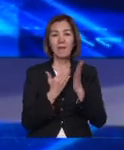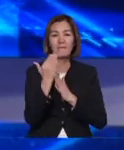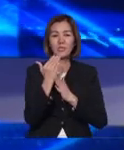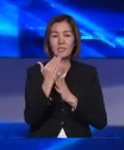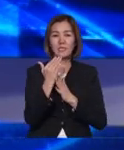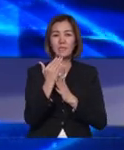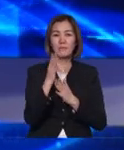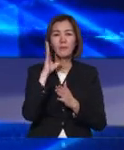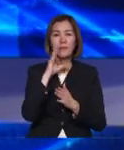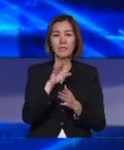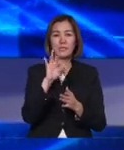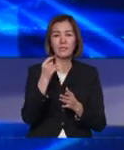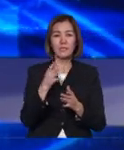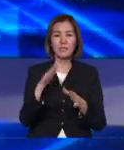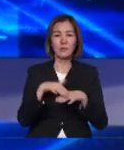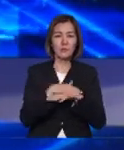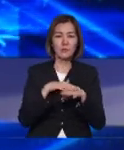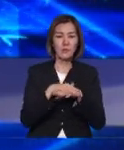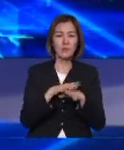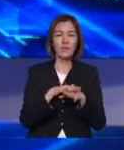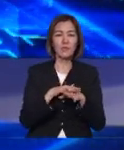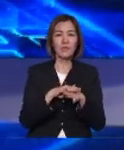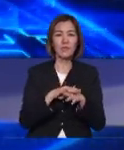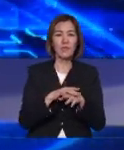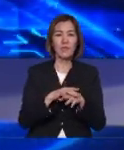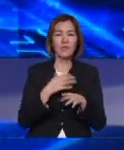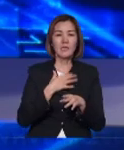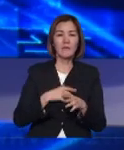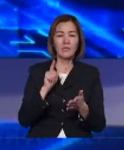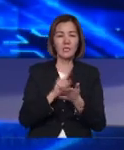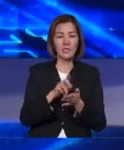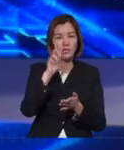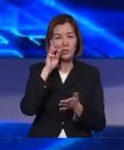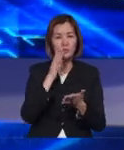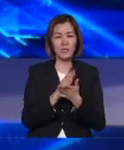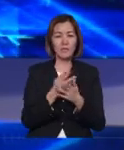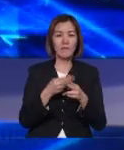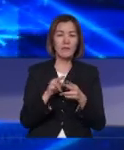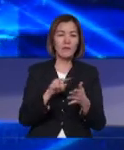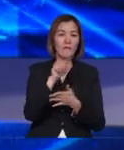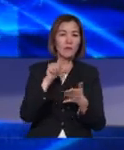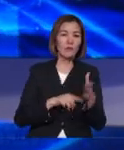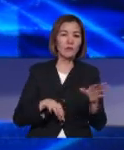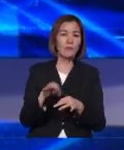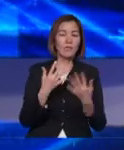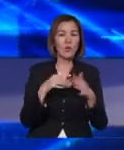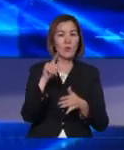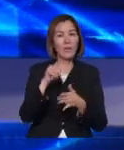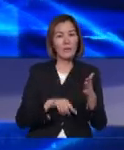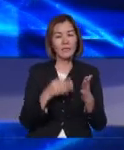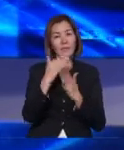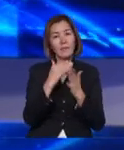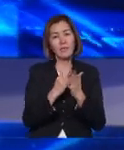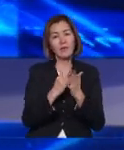повышение потенциала социально уязвимой категории населения одна из главных задач государства в этом вопросе проект аула